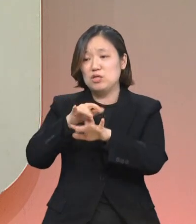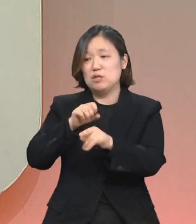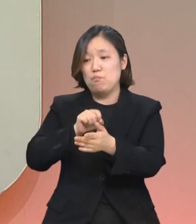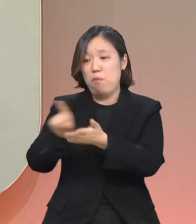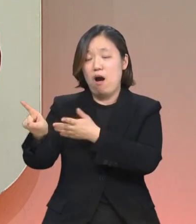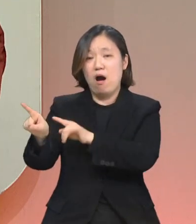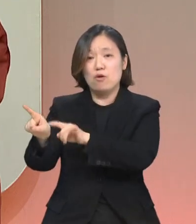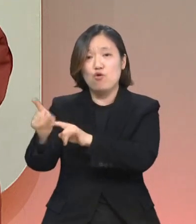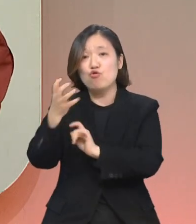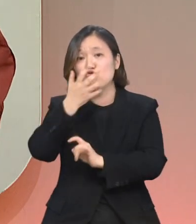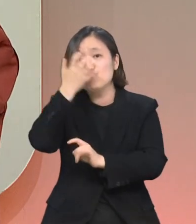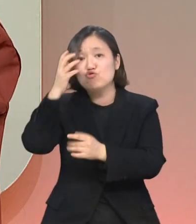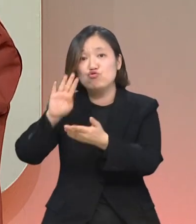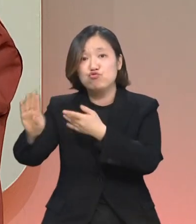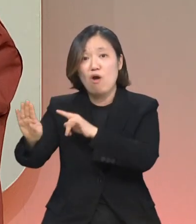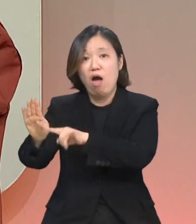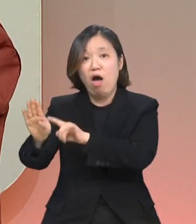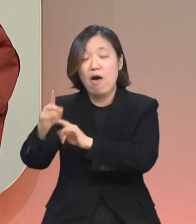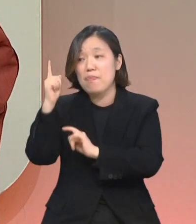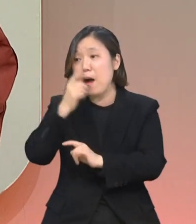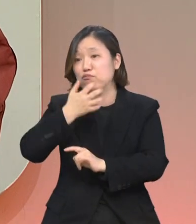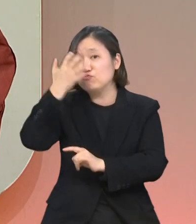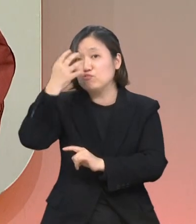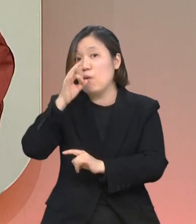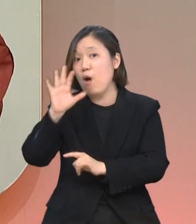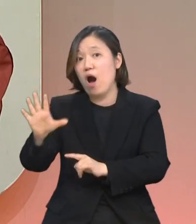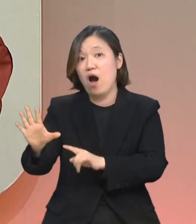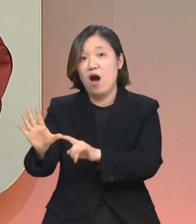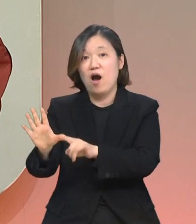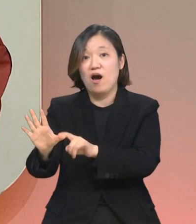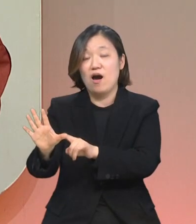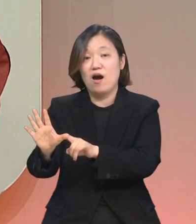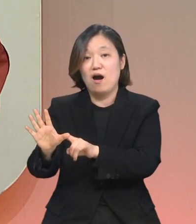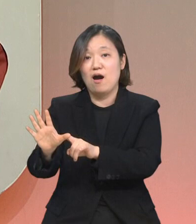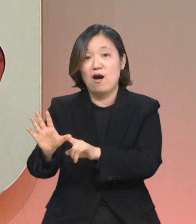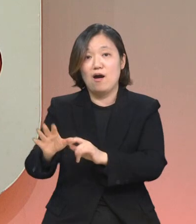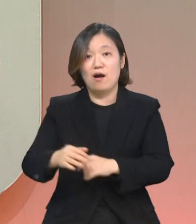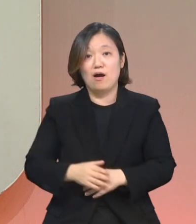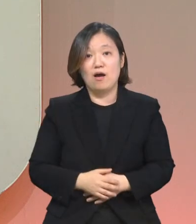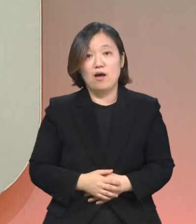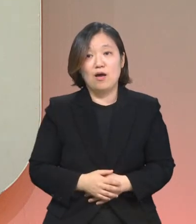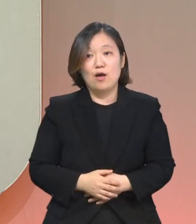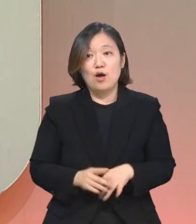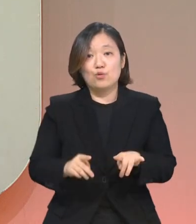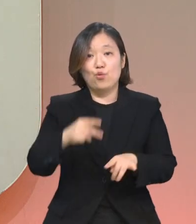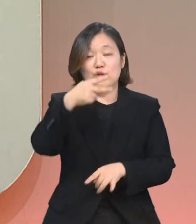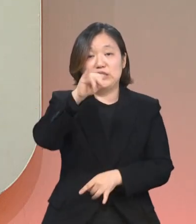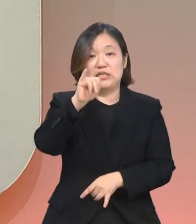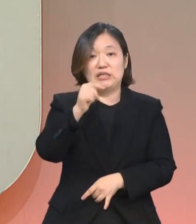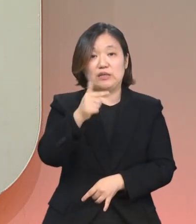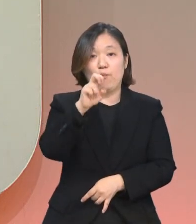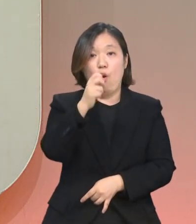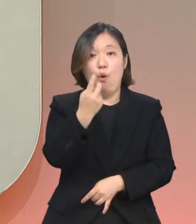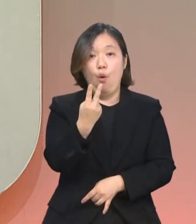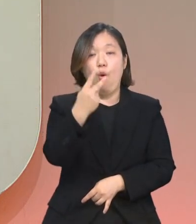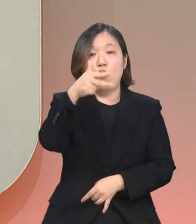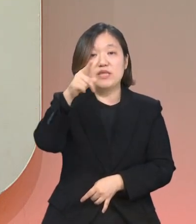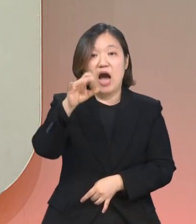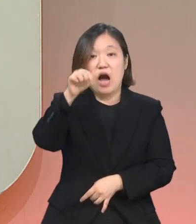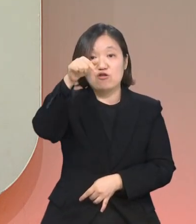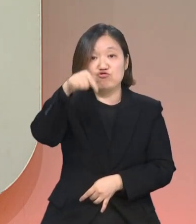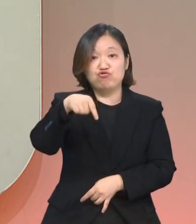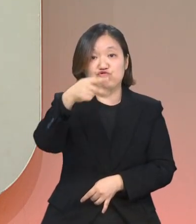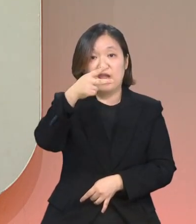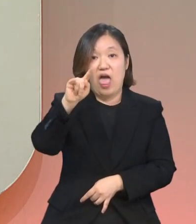꿈을 꾸면서 그대로 더 이상 악몽이나 가위를 더 이상 눌리지 않고 그리고 신묘장구대다라니를 열심히